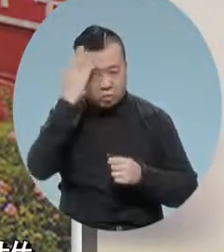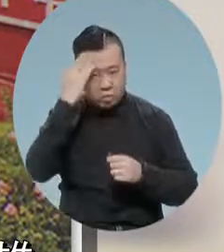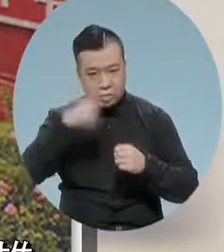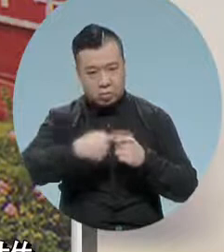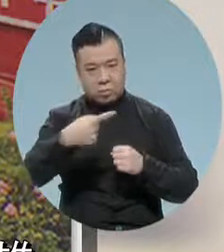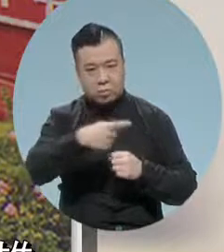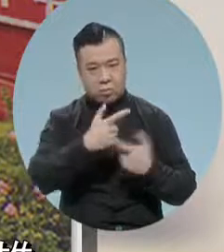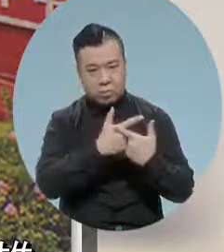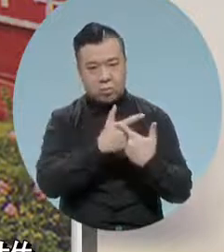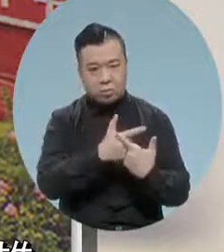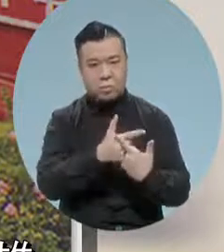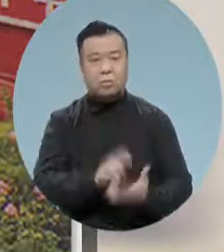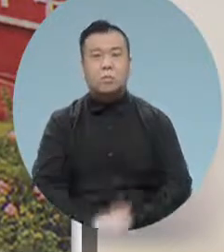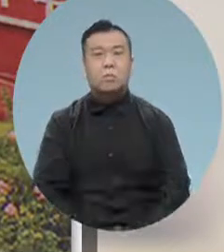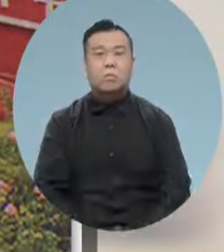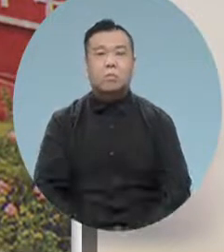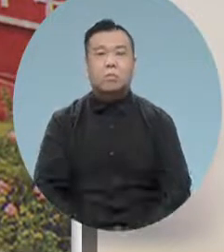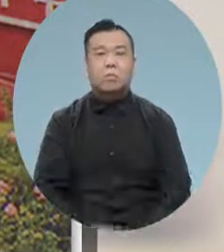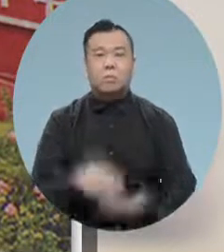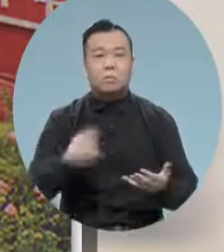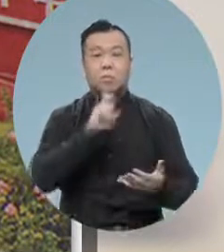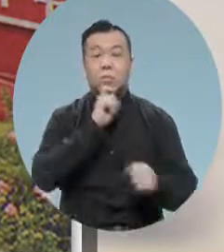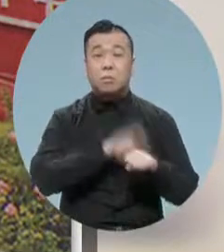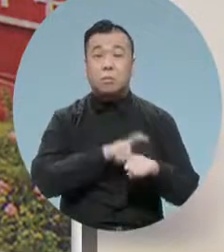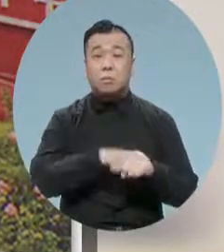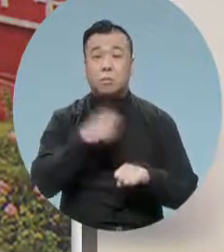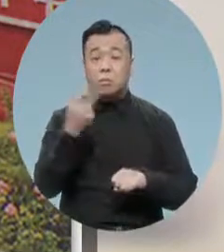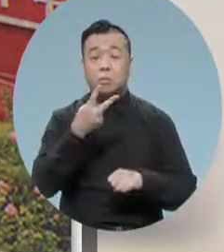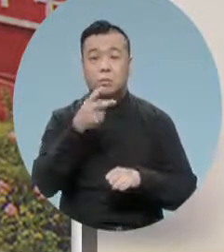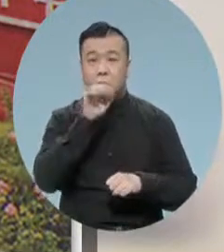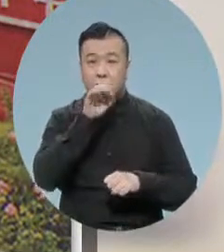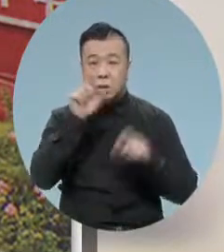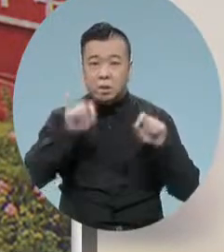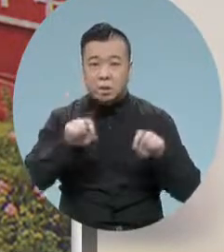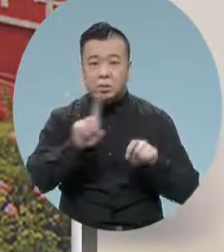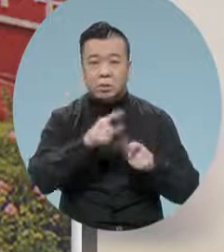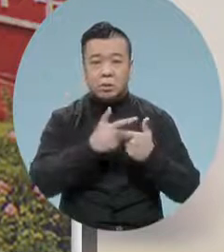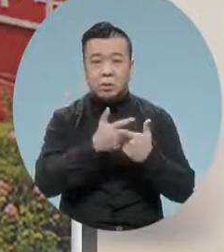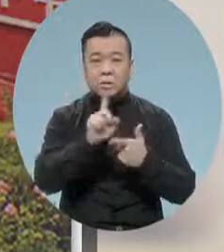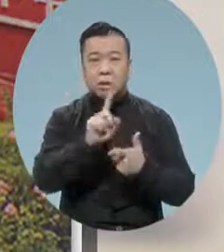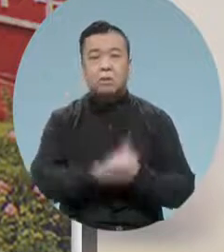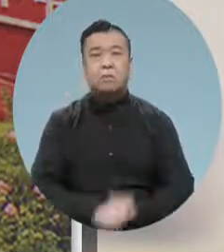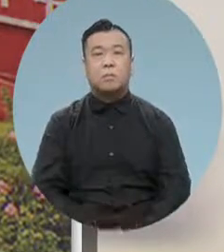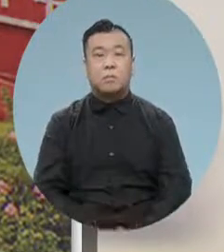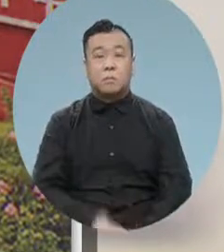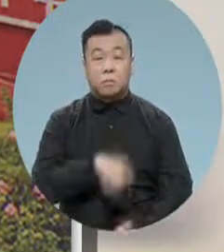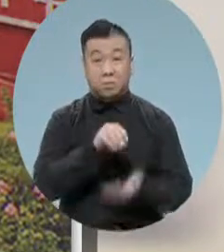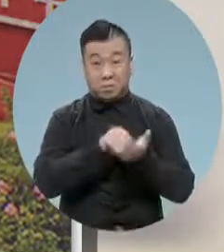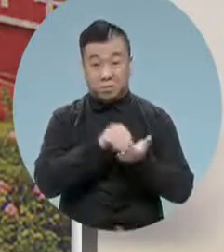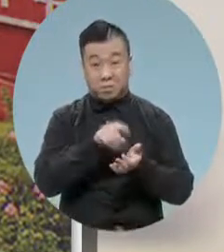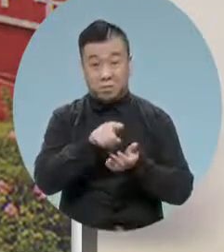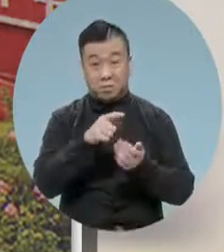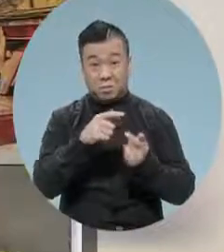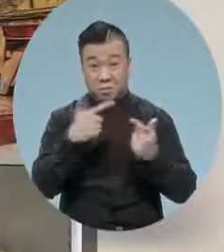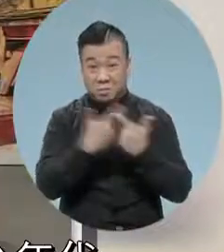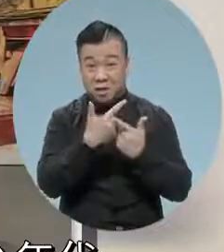國去決一雌雄嘅。咁當然一陣有時間，我再簡單講一講所謂決一雌雄係啲咩啦。未必一定係兵戎